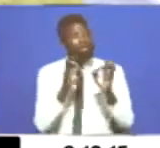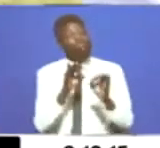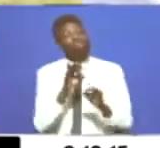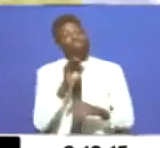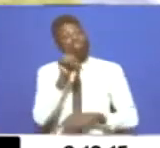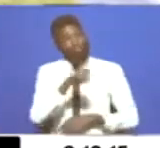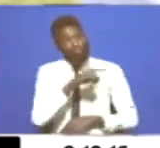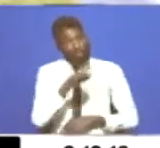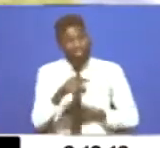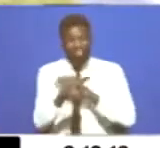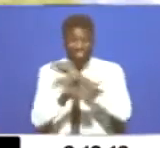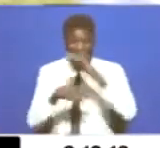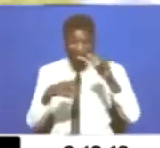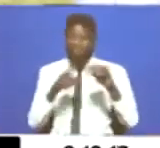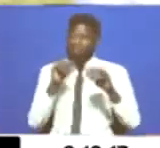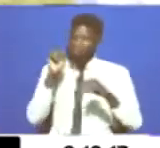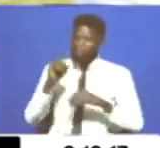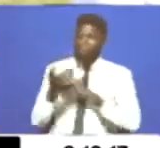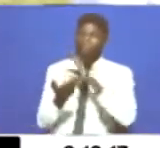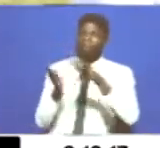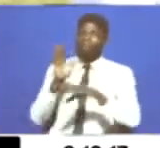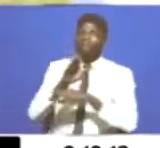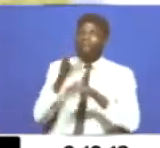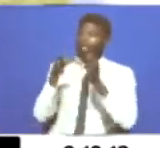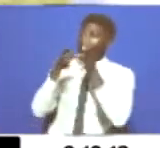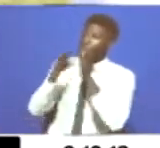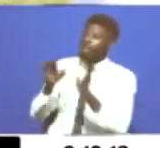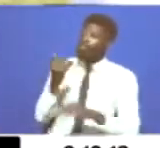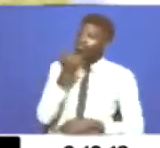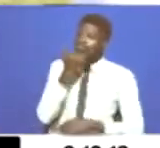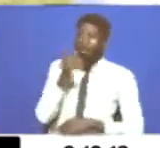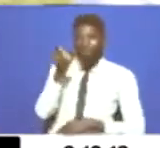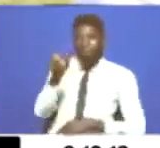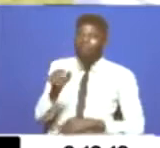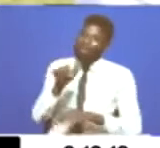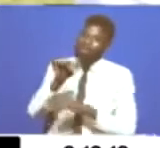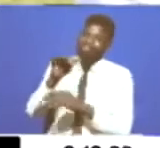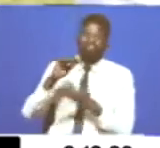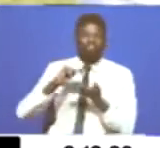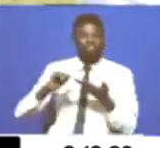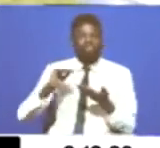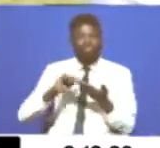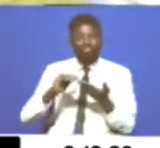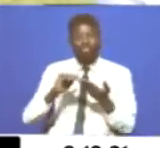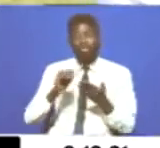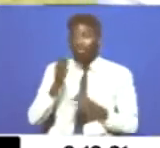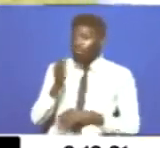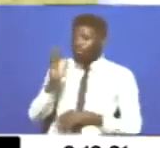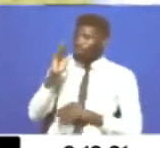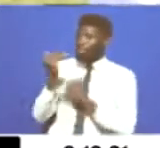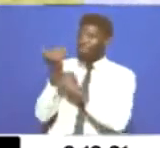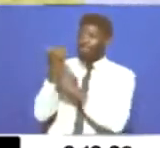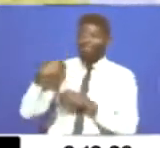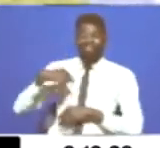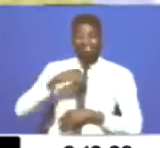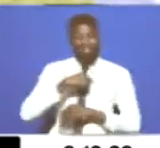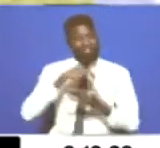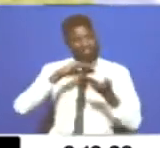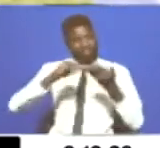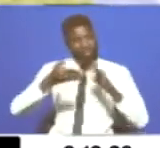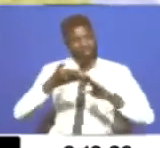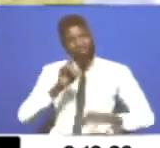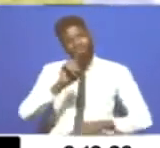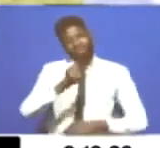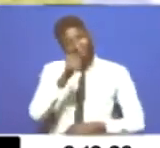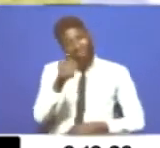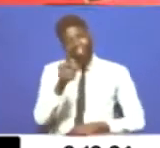ama ukimtendea mtu makosa unamuomba msamaha. Na kwa sababu Mungu ametuomba tusameheane, that is